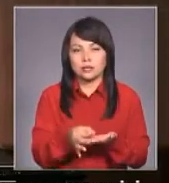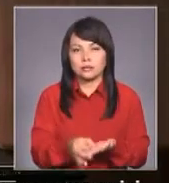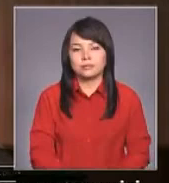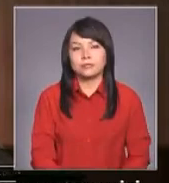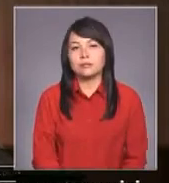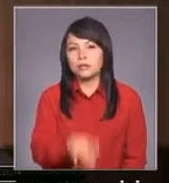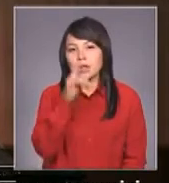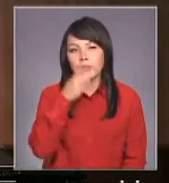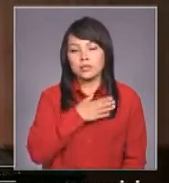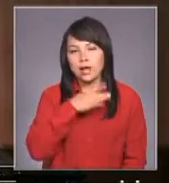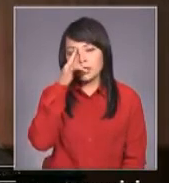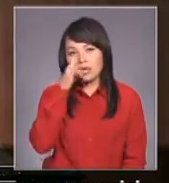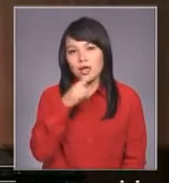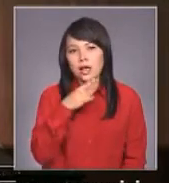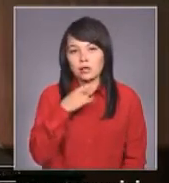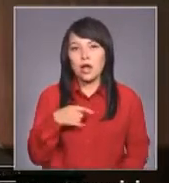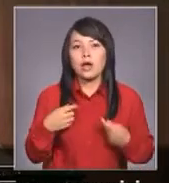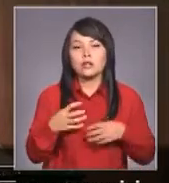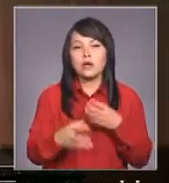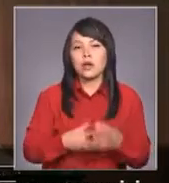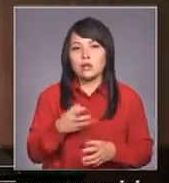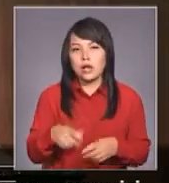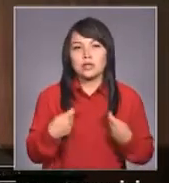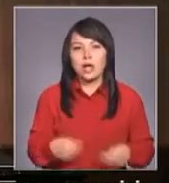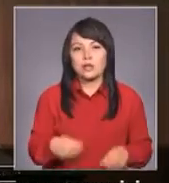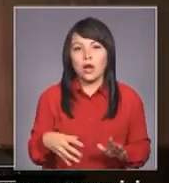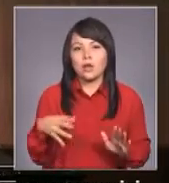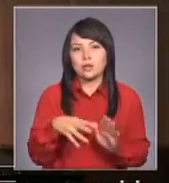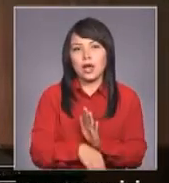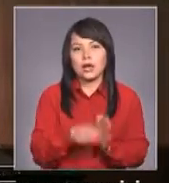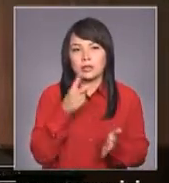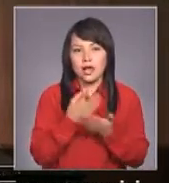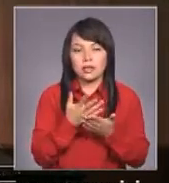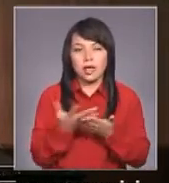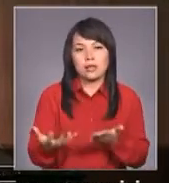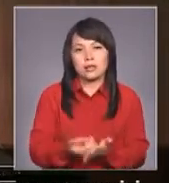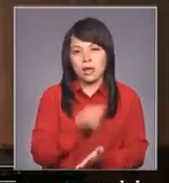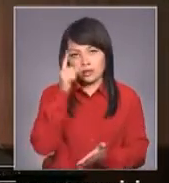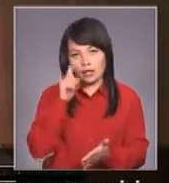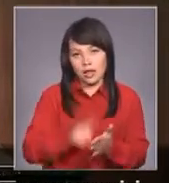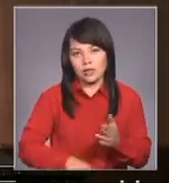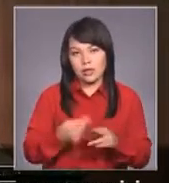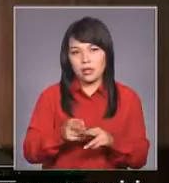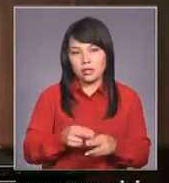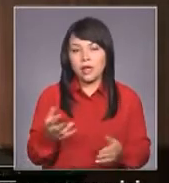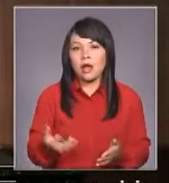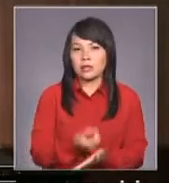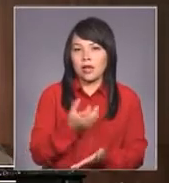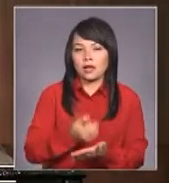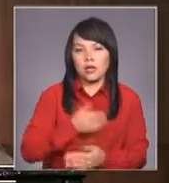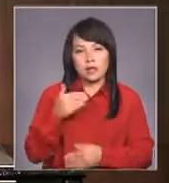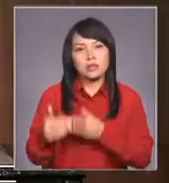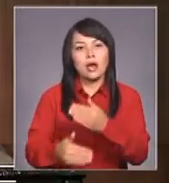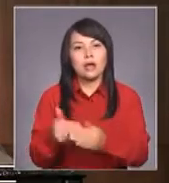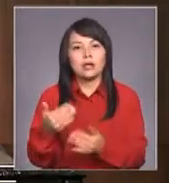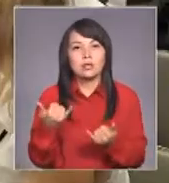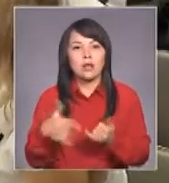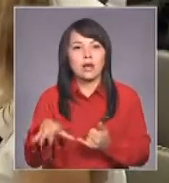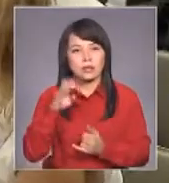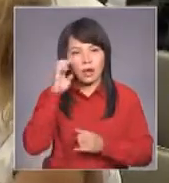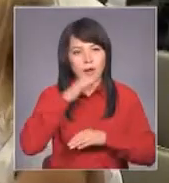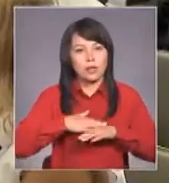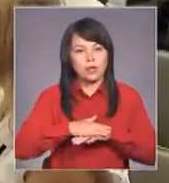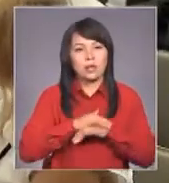Біз Қазақстанның дүниежүзілік сауда ұйымына қосылуы елді одан әрі табысты жолға бастайтынына сенімдіміз. Бұл мүмкіндік Нұрсұлтан Назарбаевтың мемлекетті